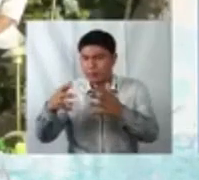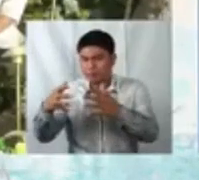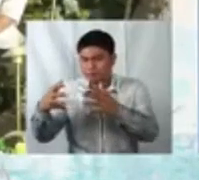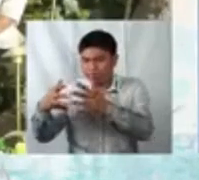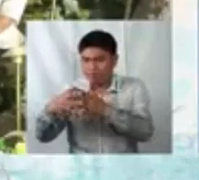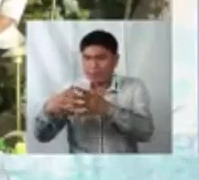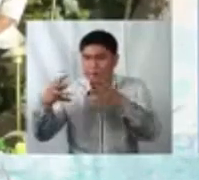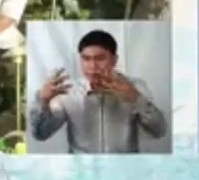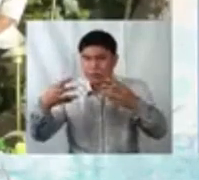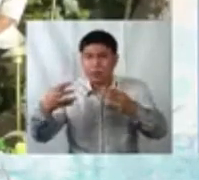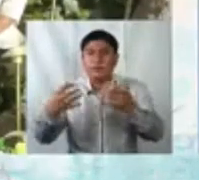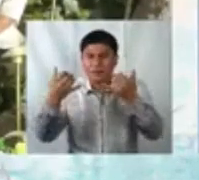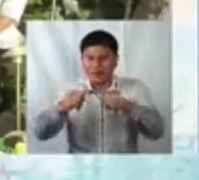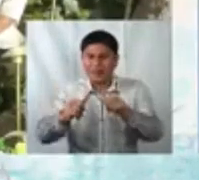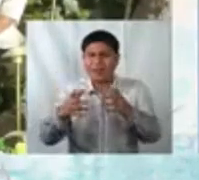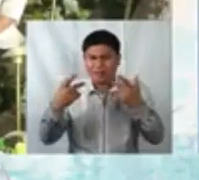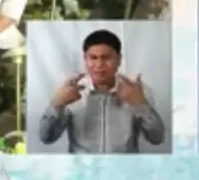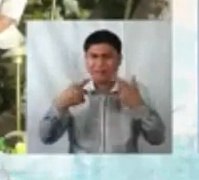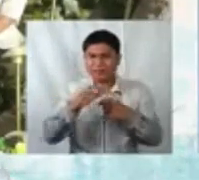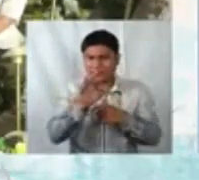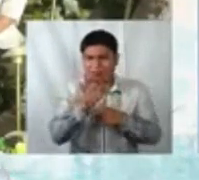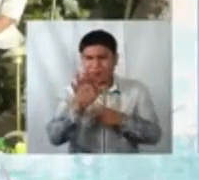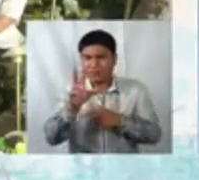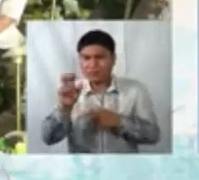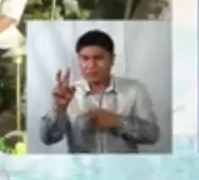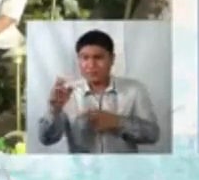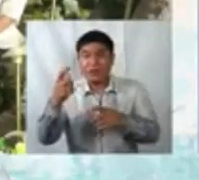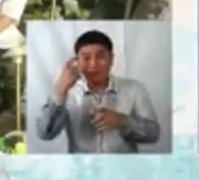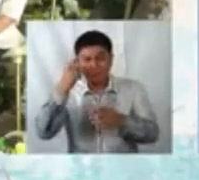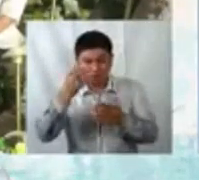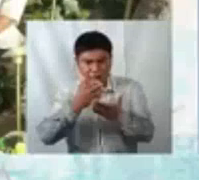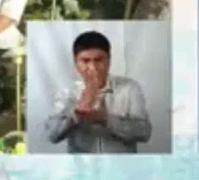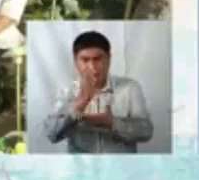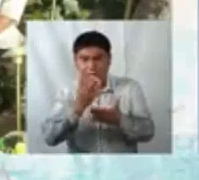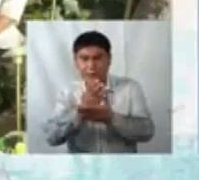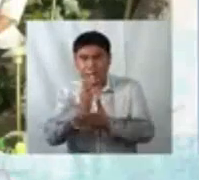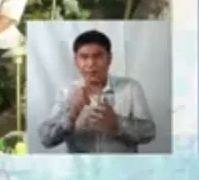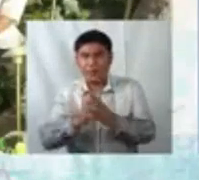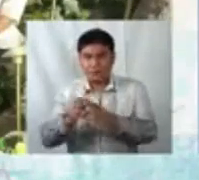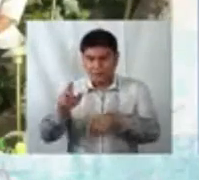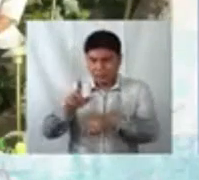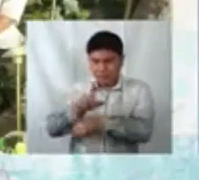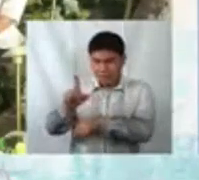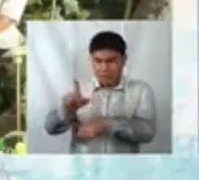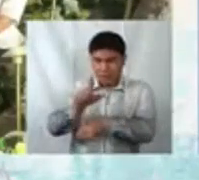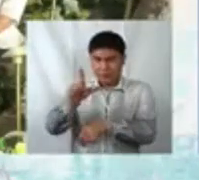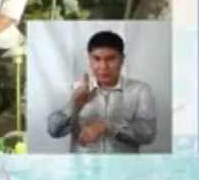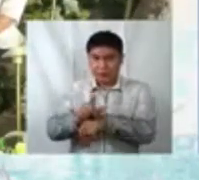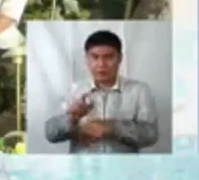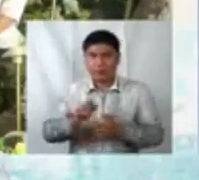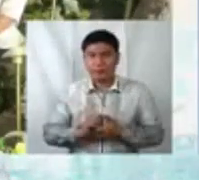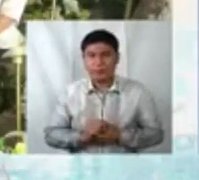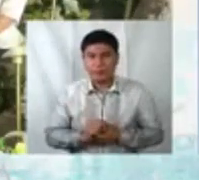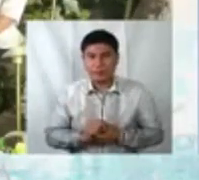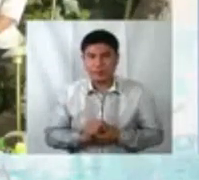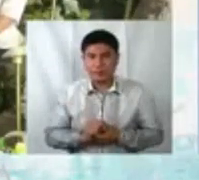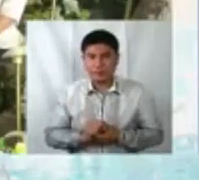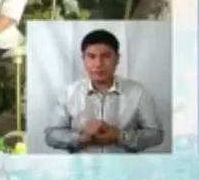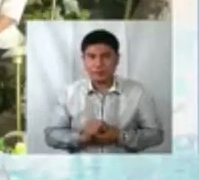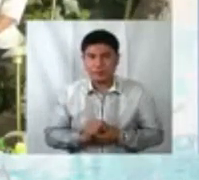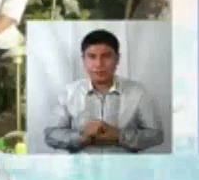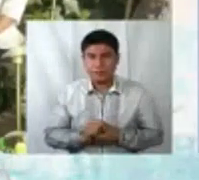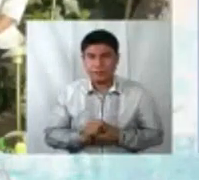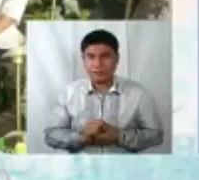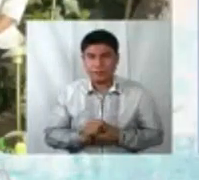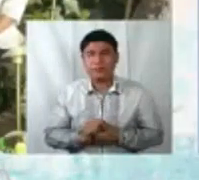noong 1930s para sa karapatan, para sa lupa. No? Ay ano 'yan, no,